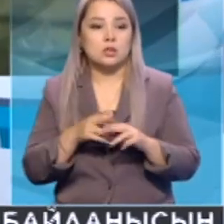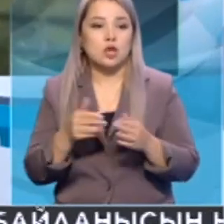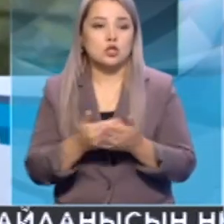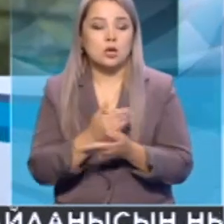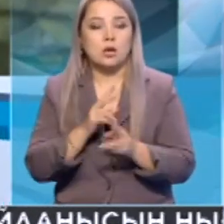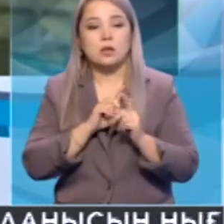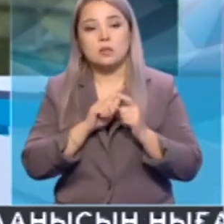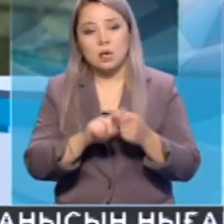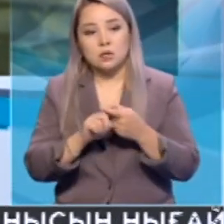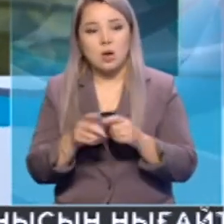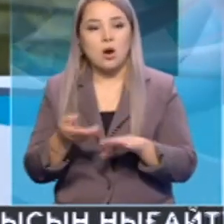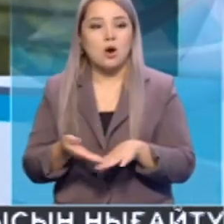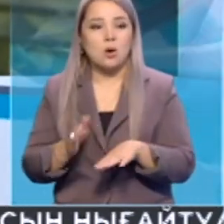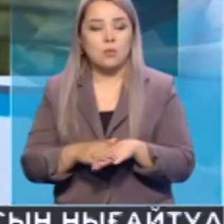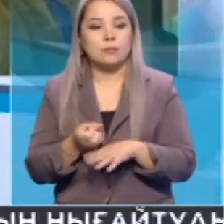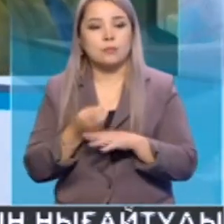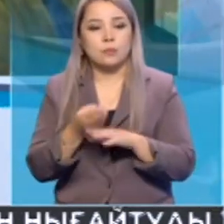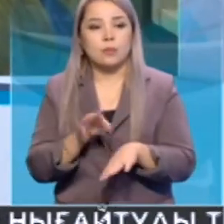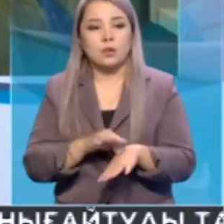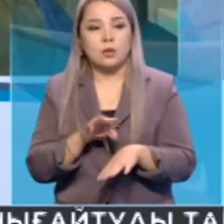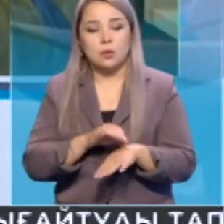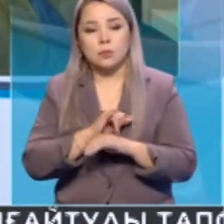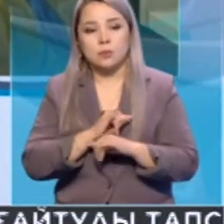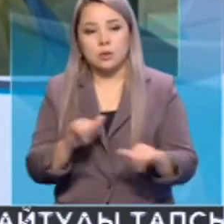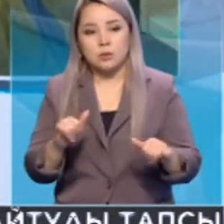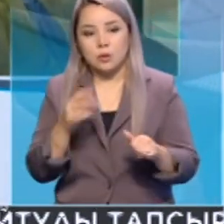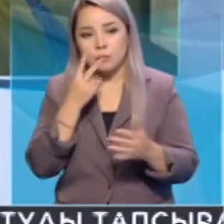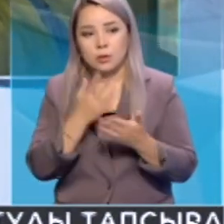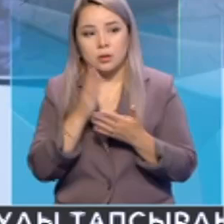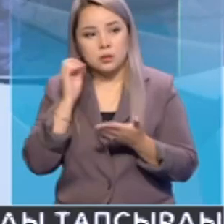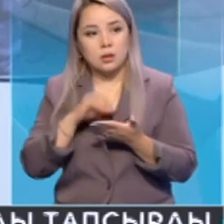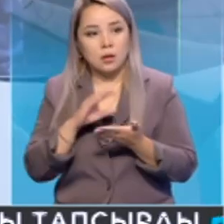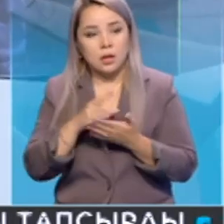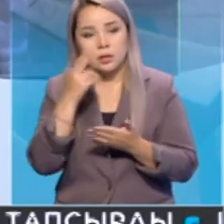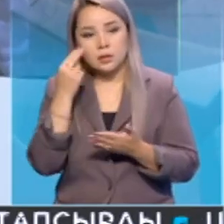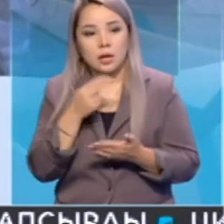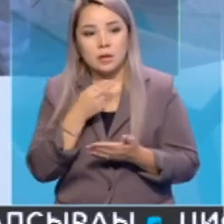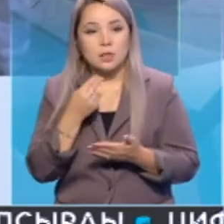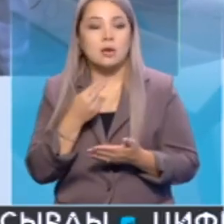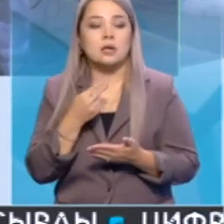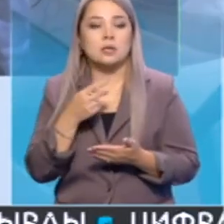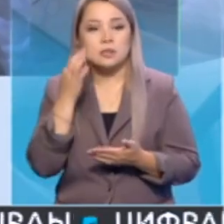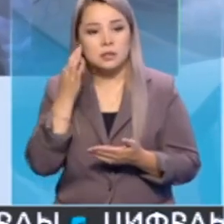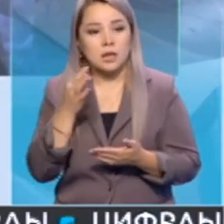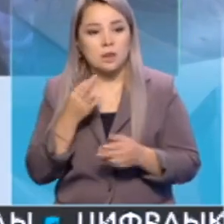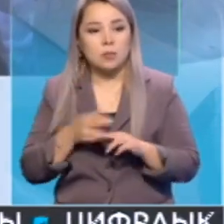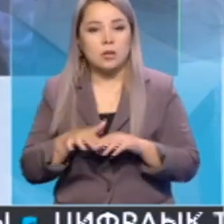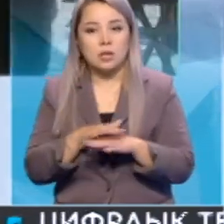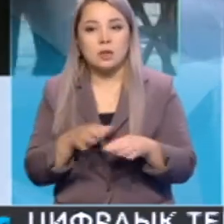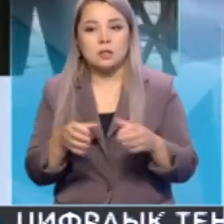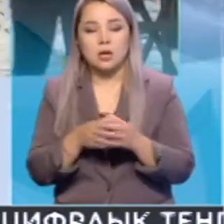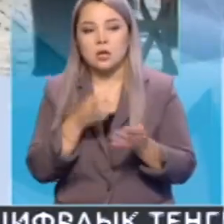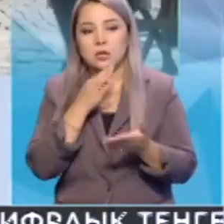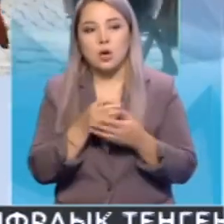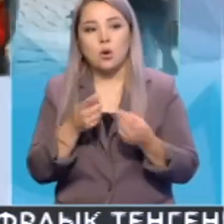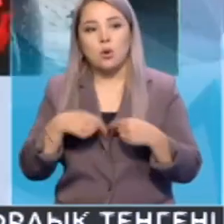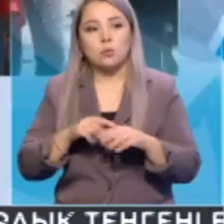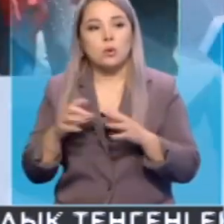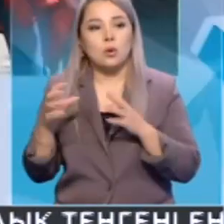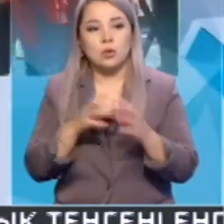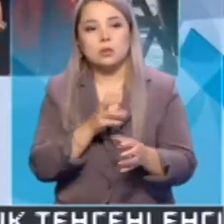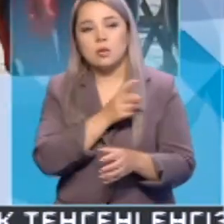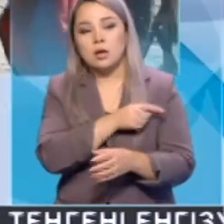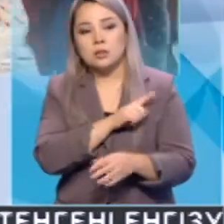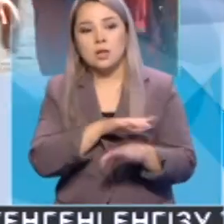жұқтырғандар арасында ауыр халде ауруханаға түсушілердің саны артқан. Италия мен Германияның кей аймақтарында қоғамдық көлікте,